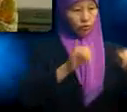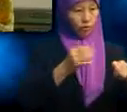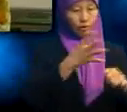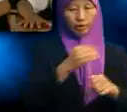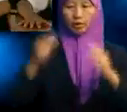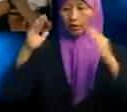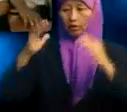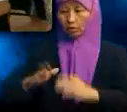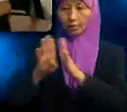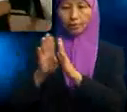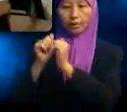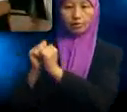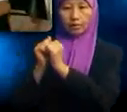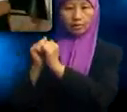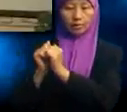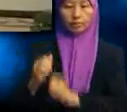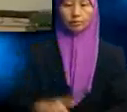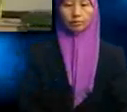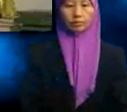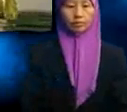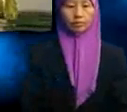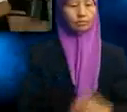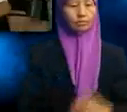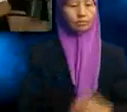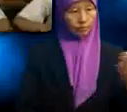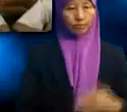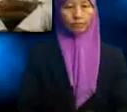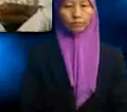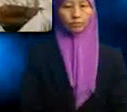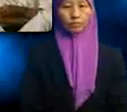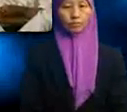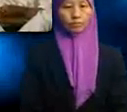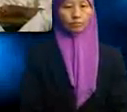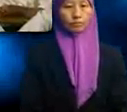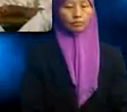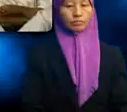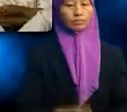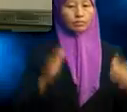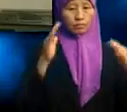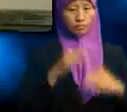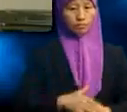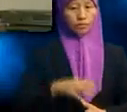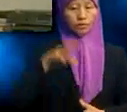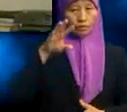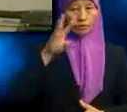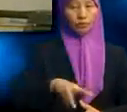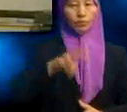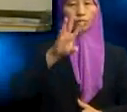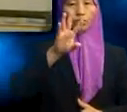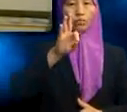solat jemaah? Saya, saya. Baik, Azri. Sebelum solat perlu ambil wuduk. Baik, terima